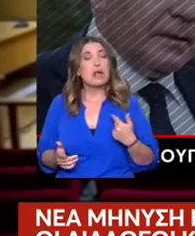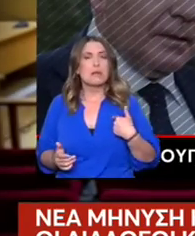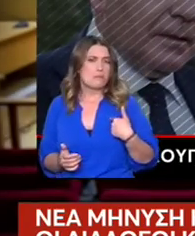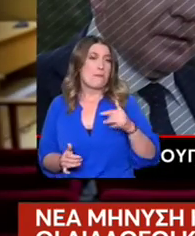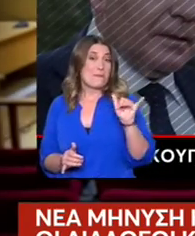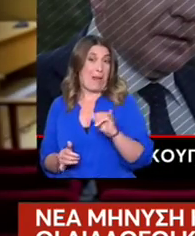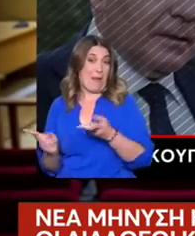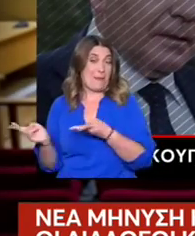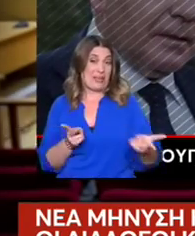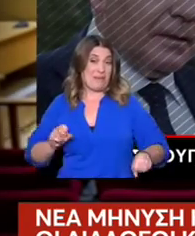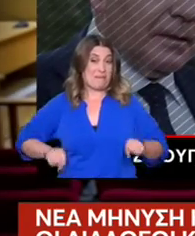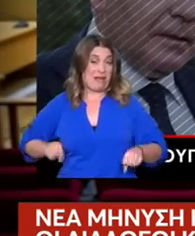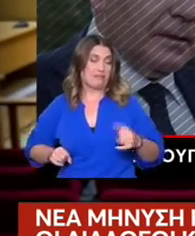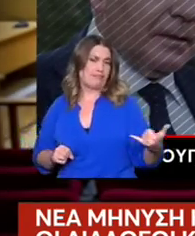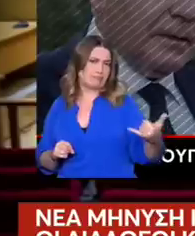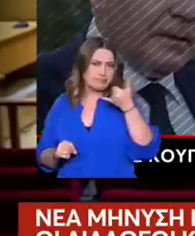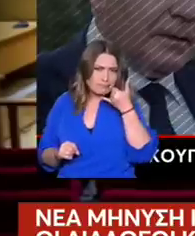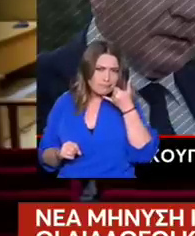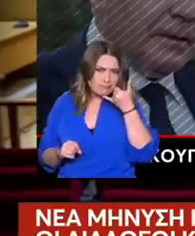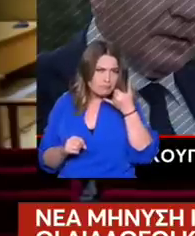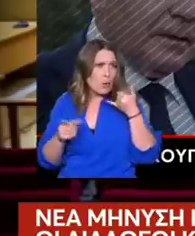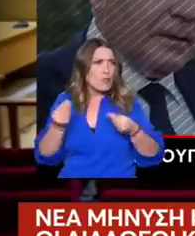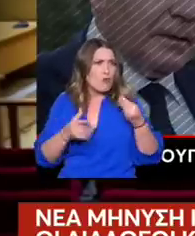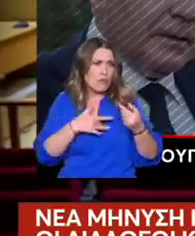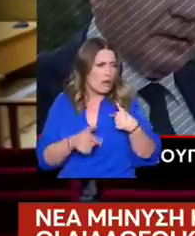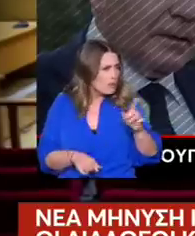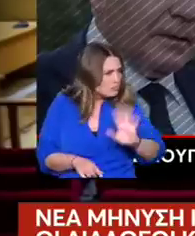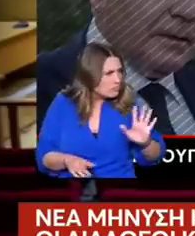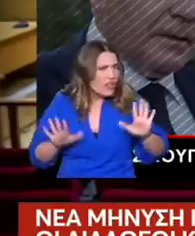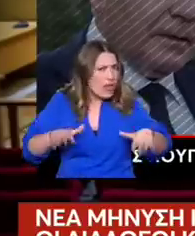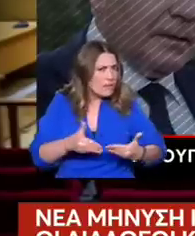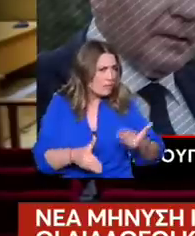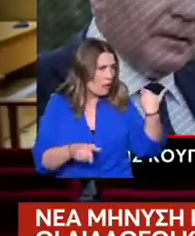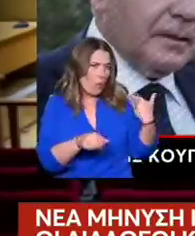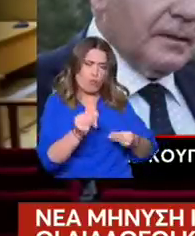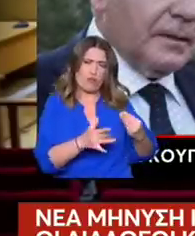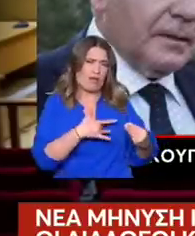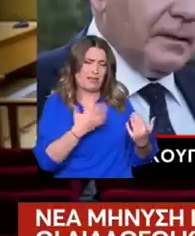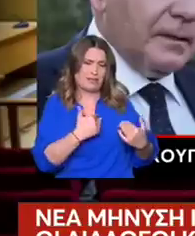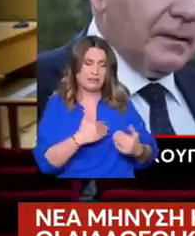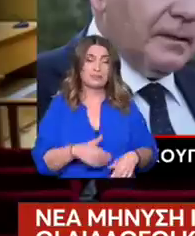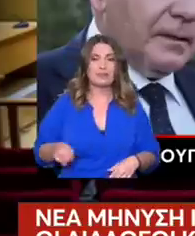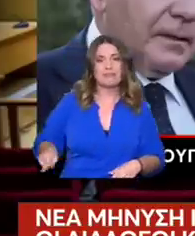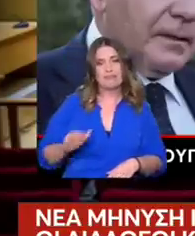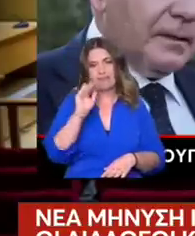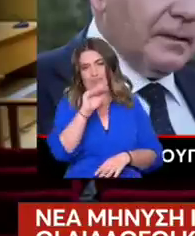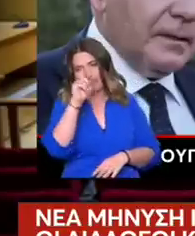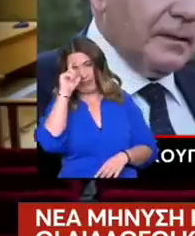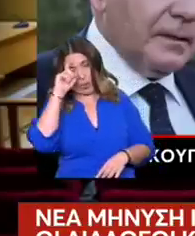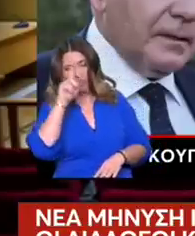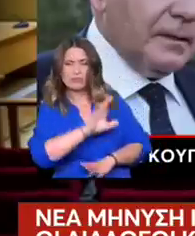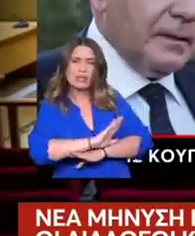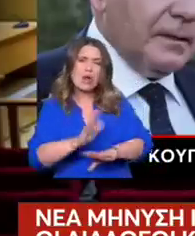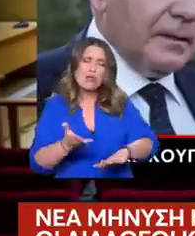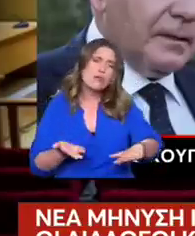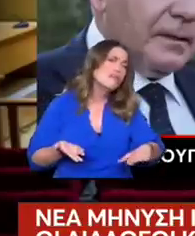ξαναπήραν τηλέφωνο και τους είπα ότι το παιδί το είδα πριν από μερικές ημέρες. Δεν έχει καρδιοπάθεια αυτό το παιδί. Σε αυτό το σημείο υποβάλλω μήνυση στην κυρία